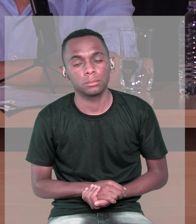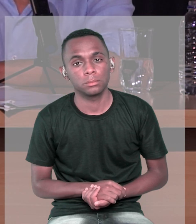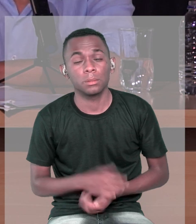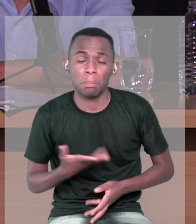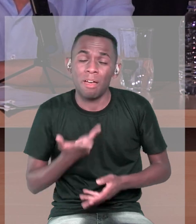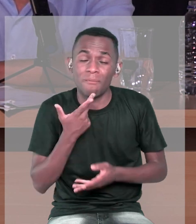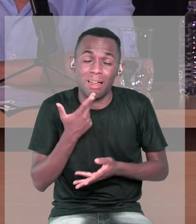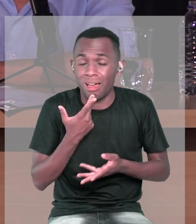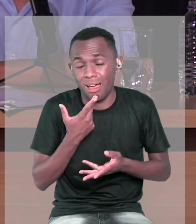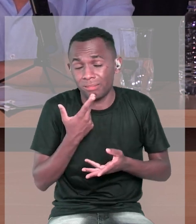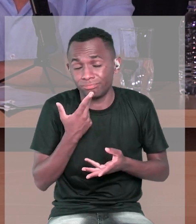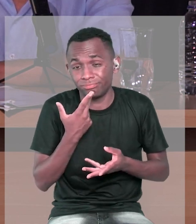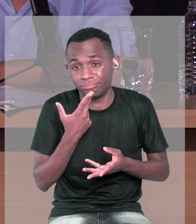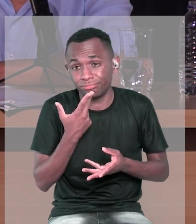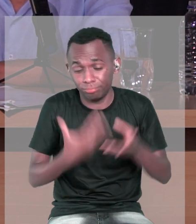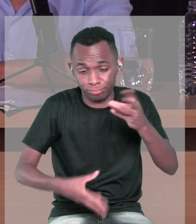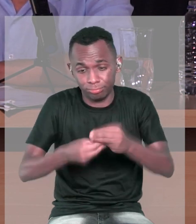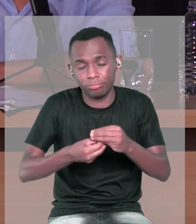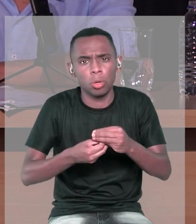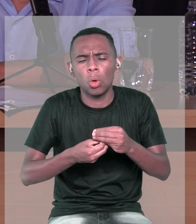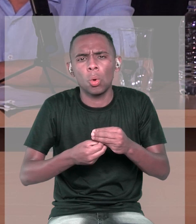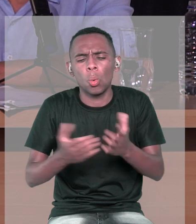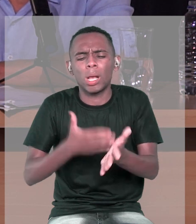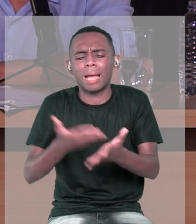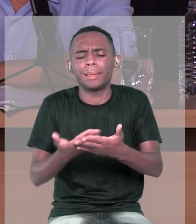aqui rapidamente, eu não diria que um caderno mora numa gaveta.